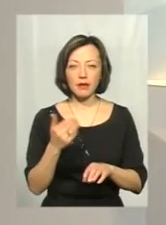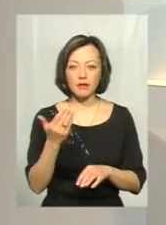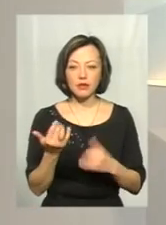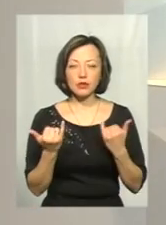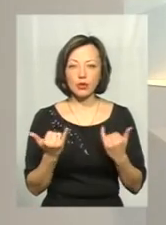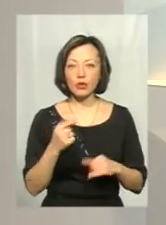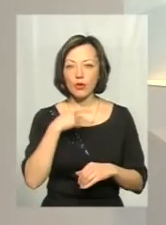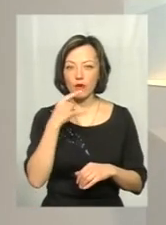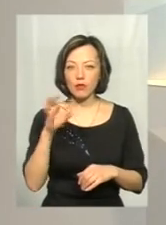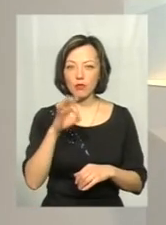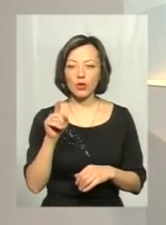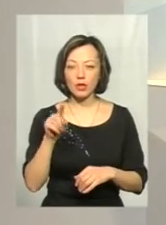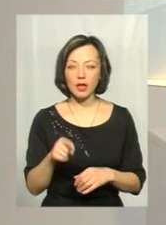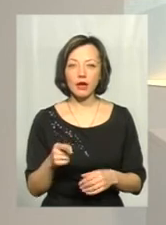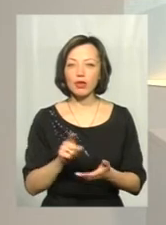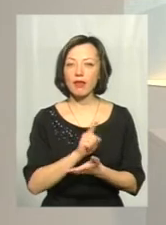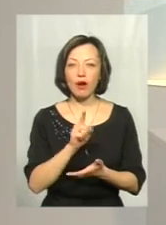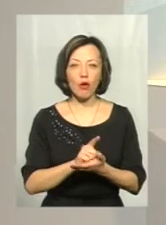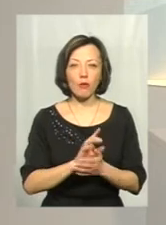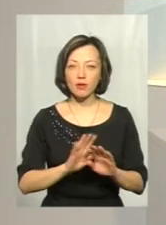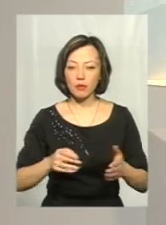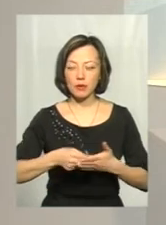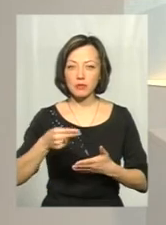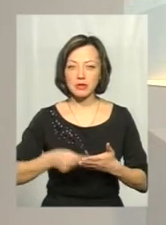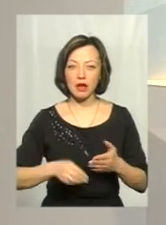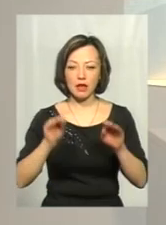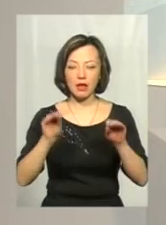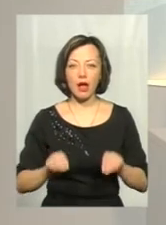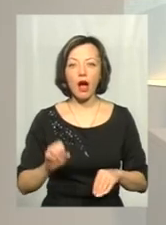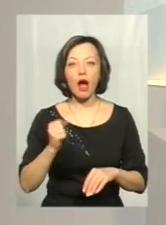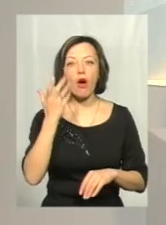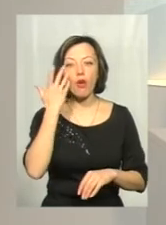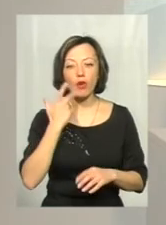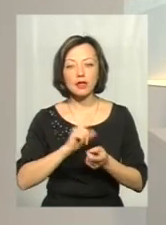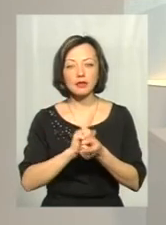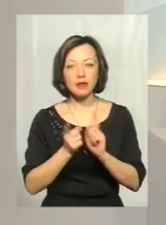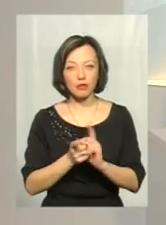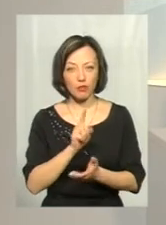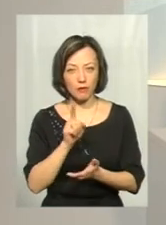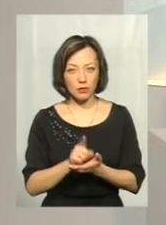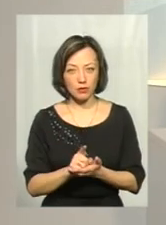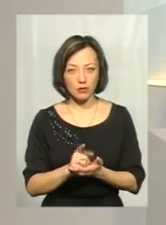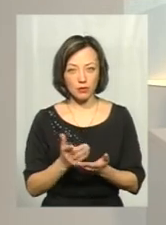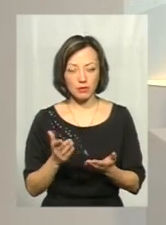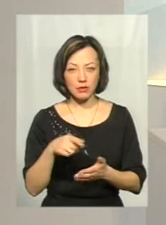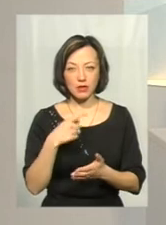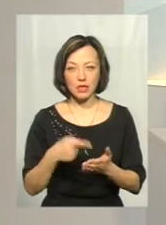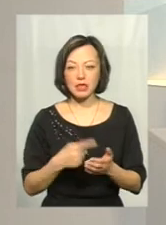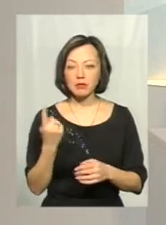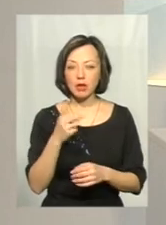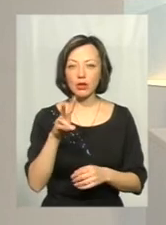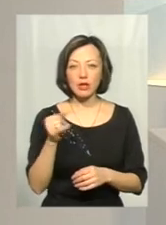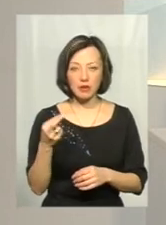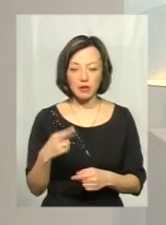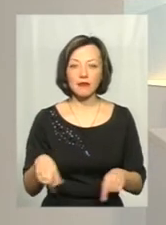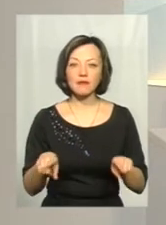сьогодні говорили про те, що є не обов'язкове підписання декларацій. А коли воно вже стане обов'язковим? З 1 липня. З 1 липня. Тобто,